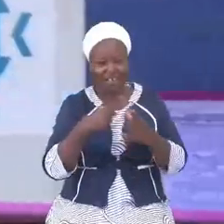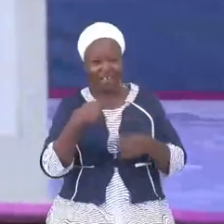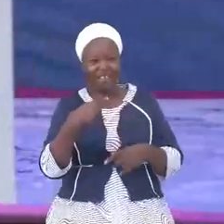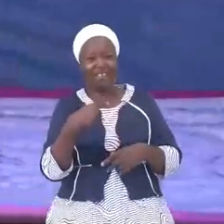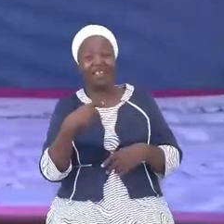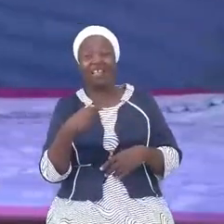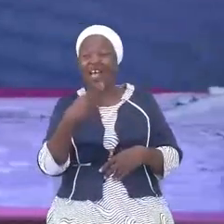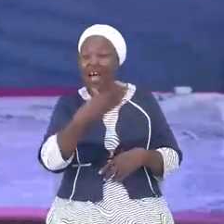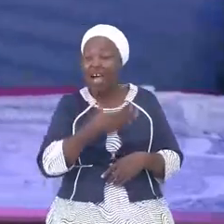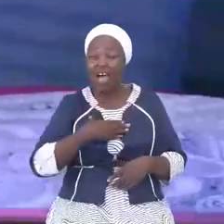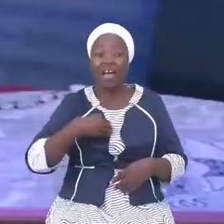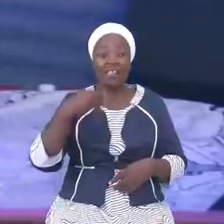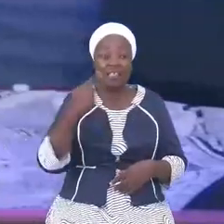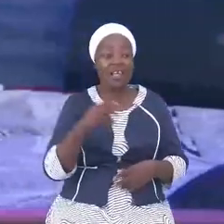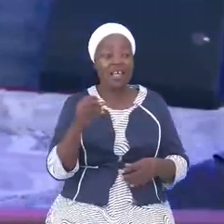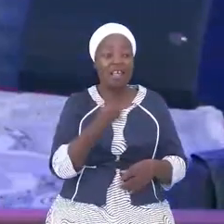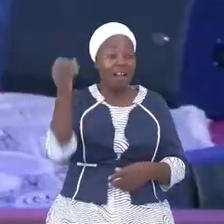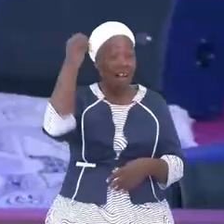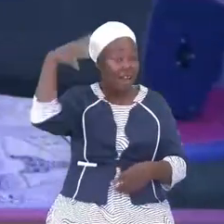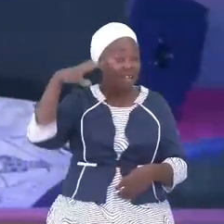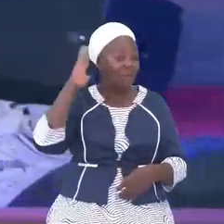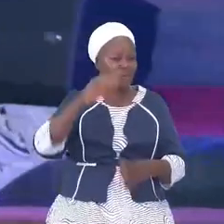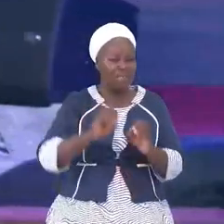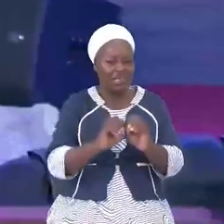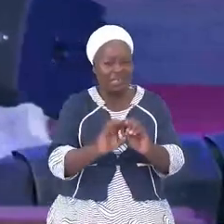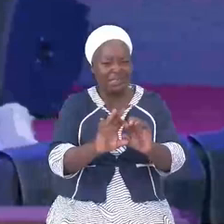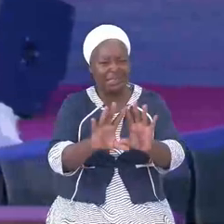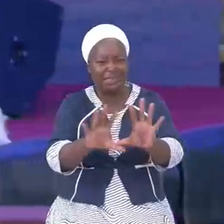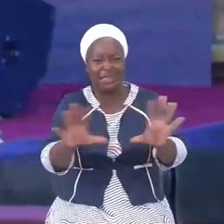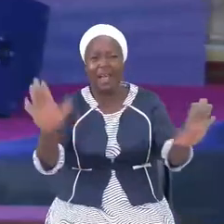Et sur tes sentiers brillera la lumière.